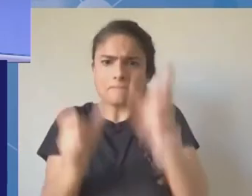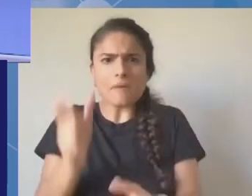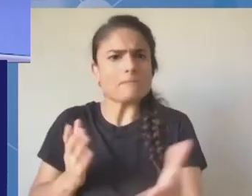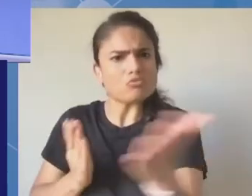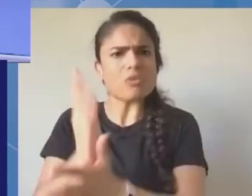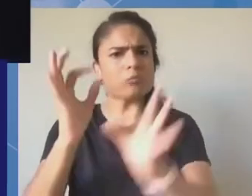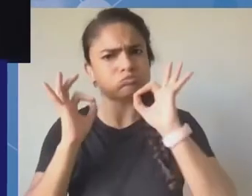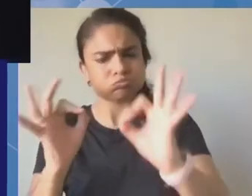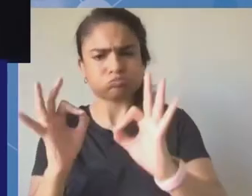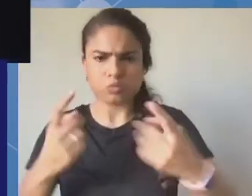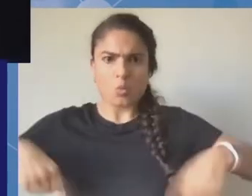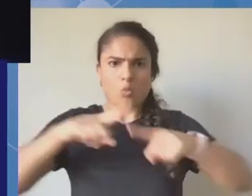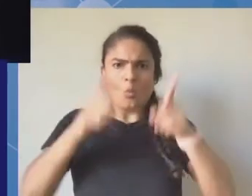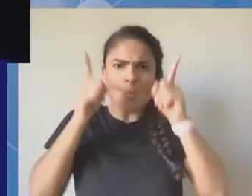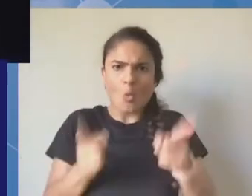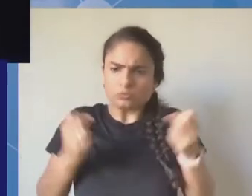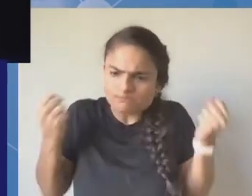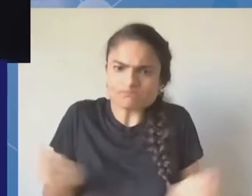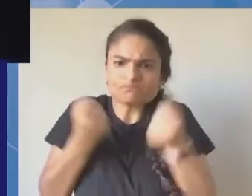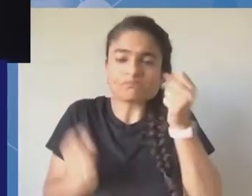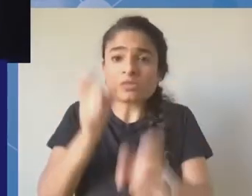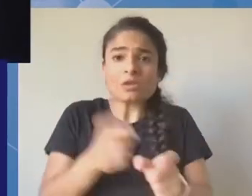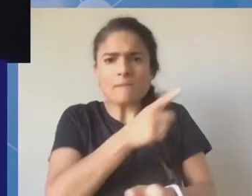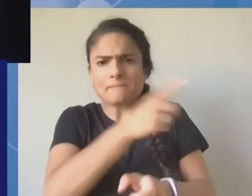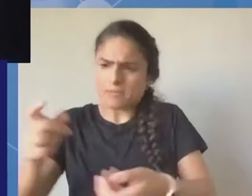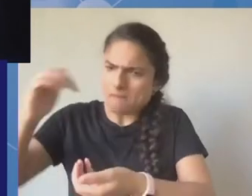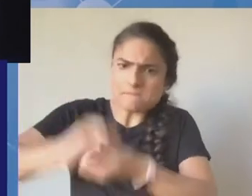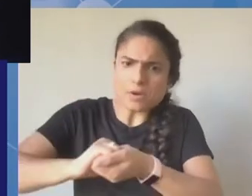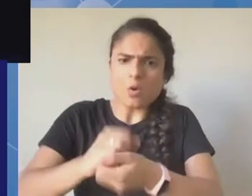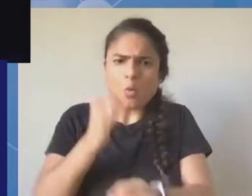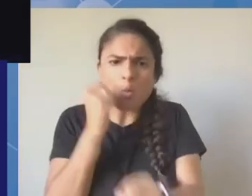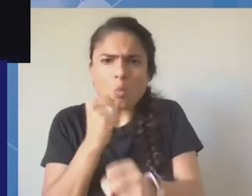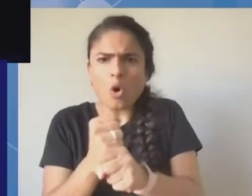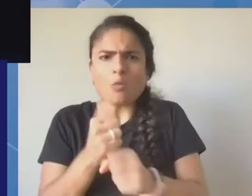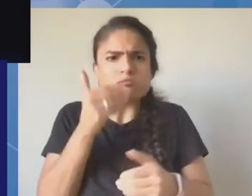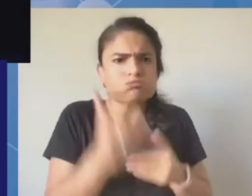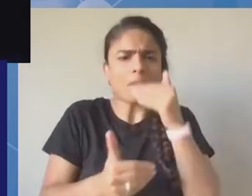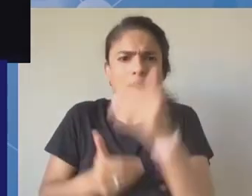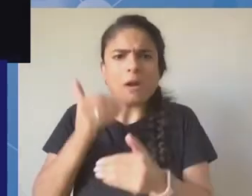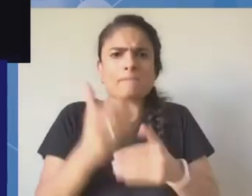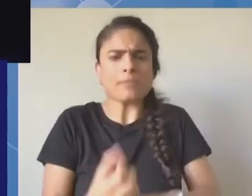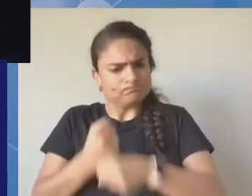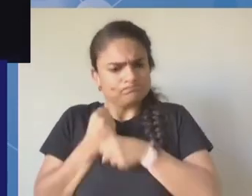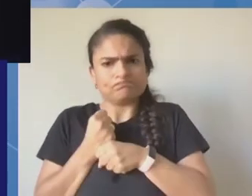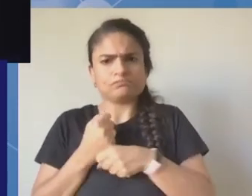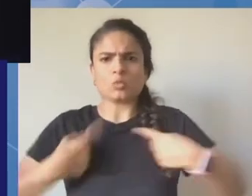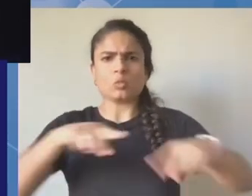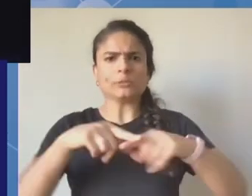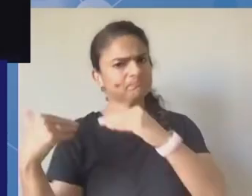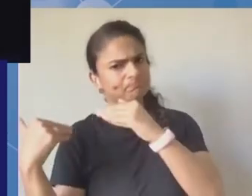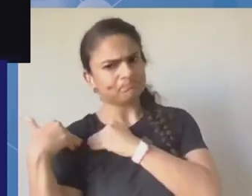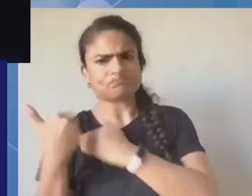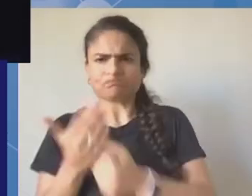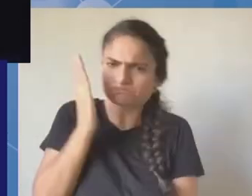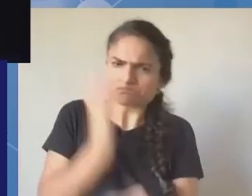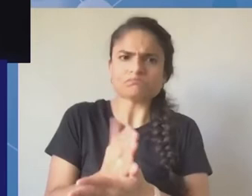该一起谈到互联网的使用权，我们也应该邀请在下一